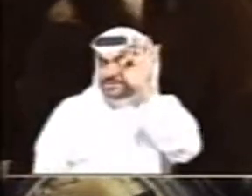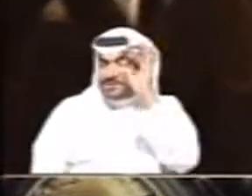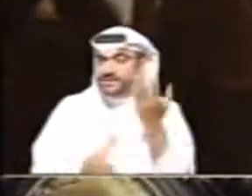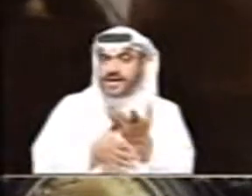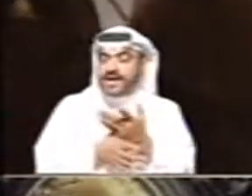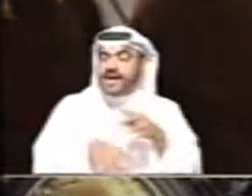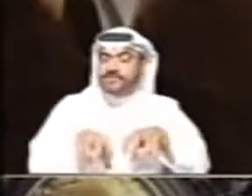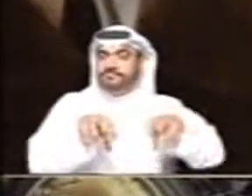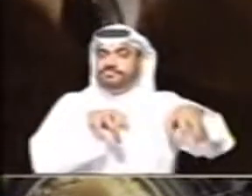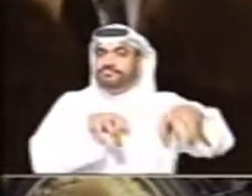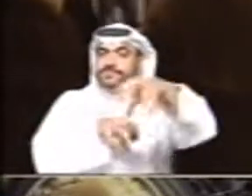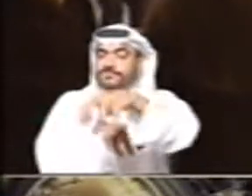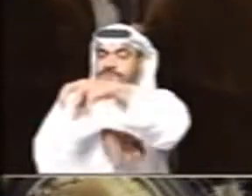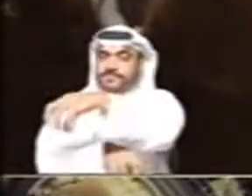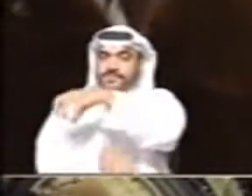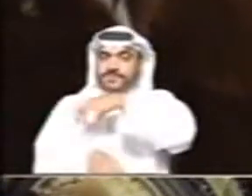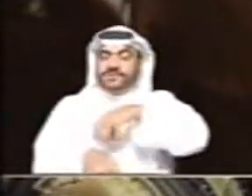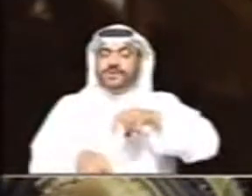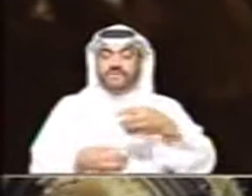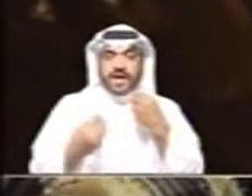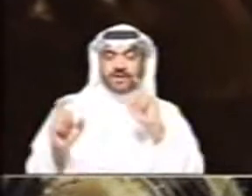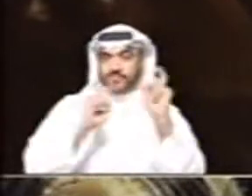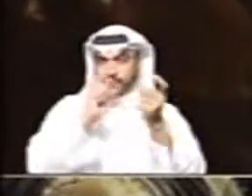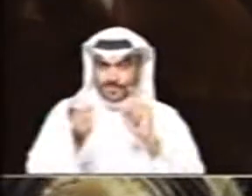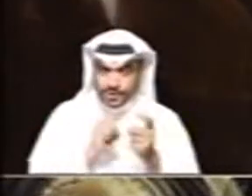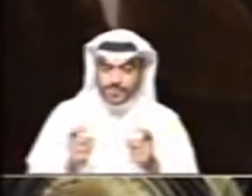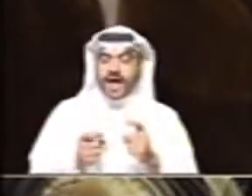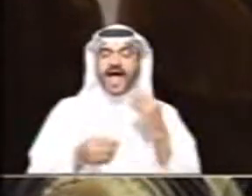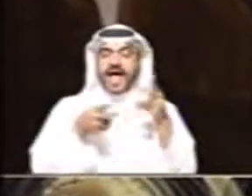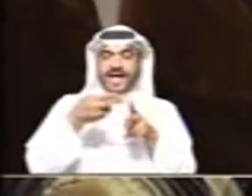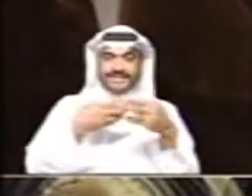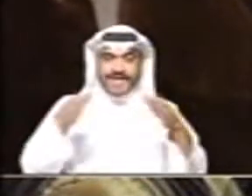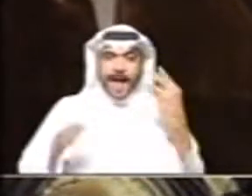الصقور في دول مجلس التعاون للمشاركة في المعارض